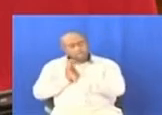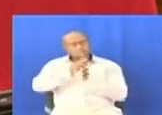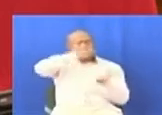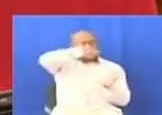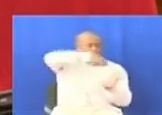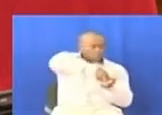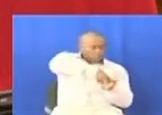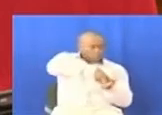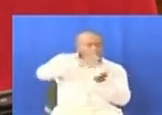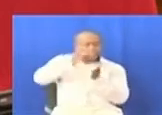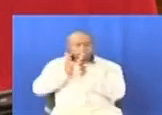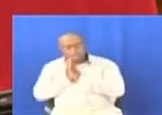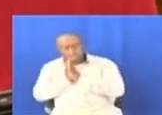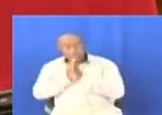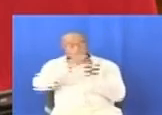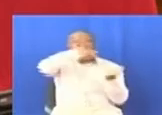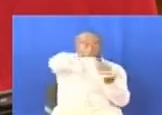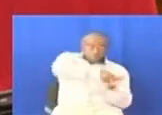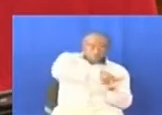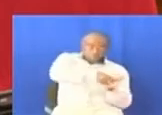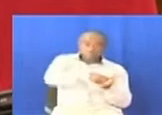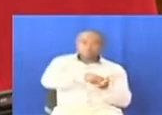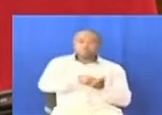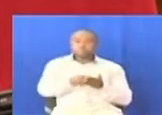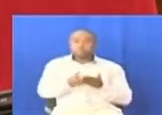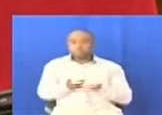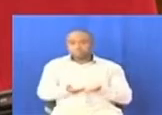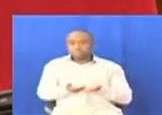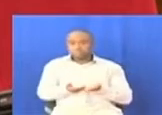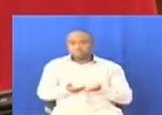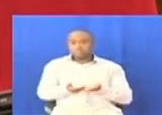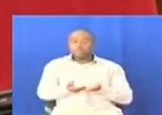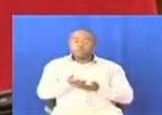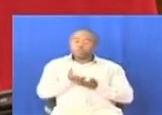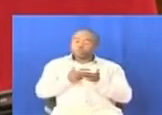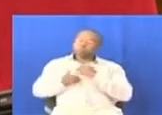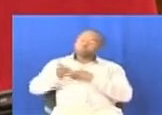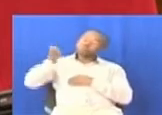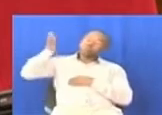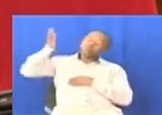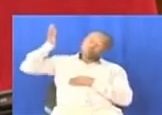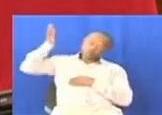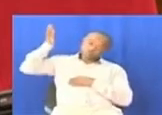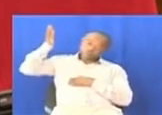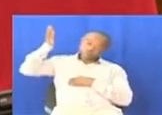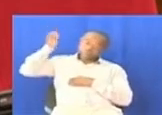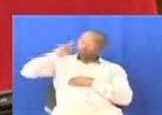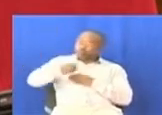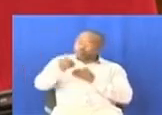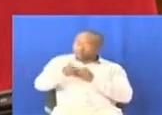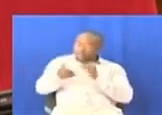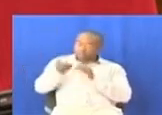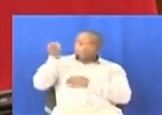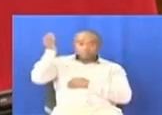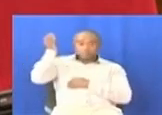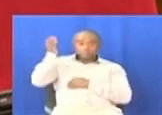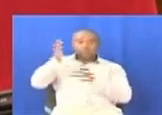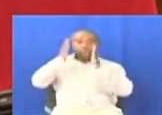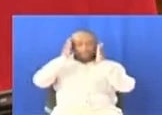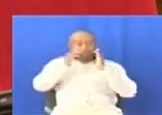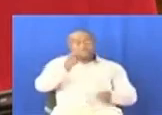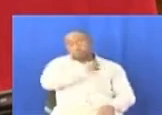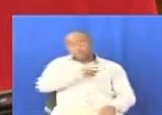Mheshimiwa Spika, kwa kuwa Mwenyezi Mungu na kwa kuwa karibu na Mwenyezi Mungu, Mheshimiwa